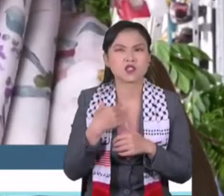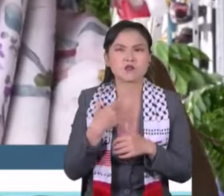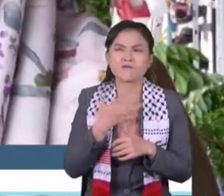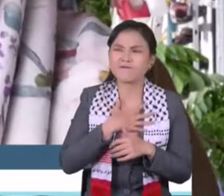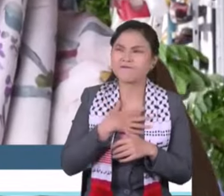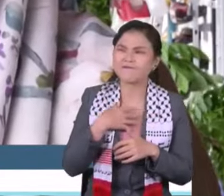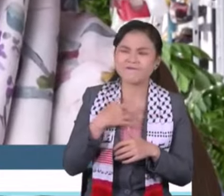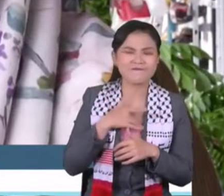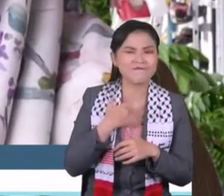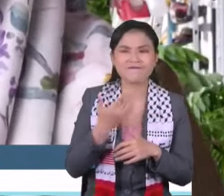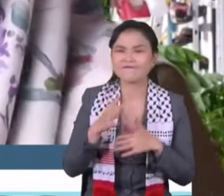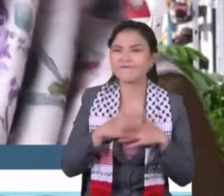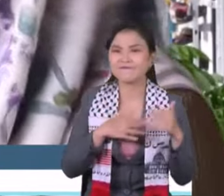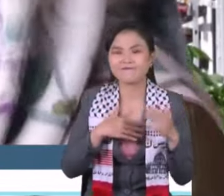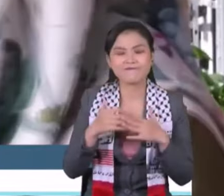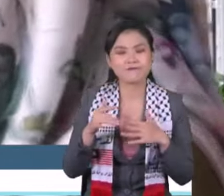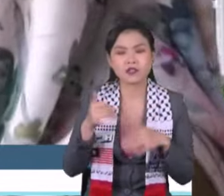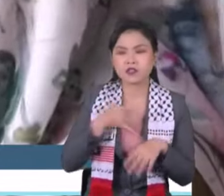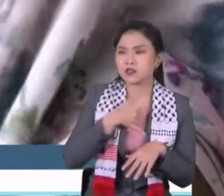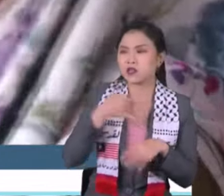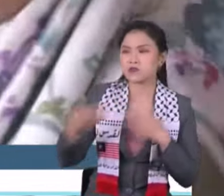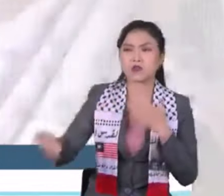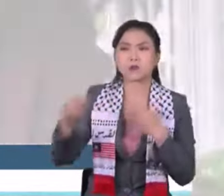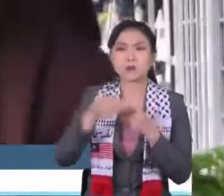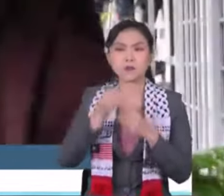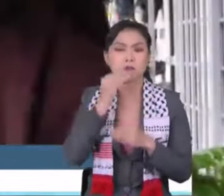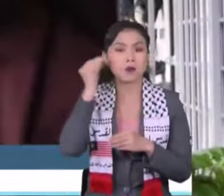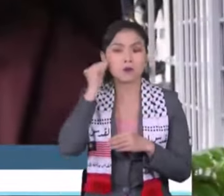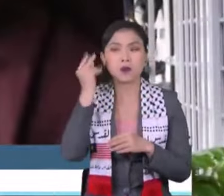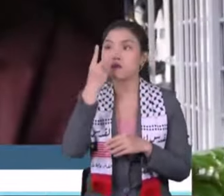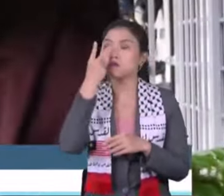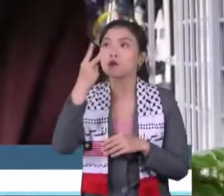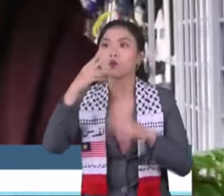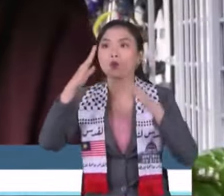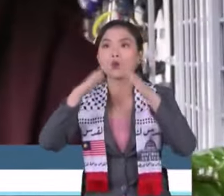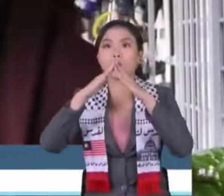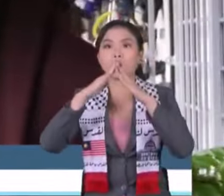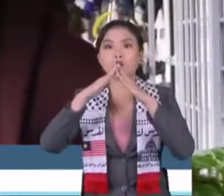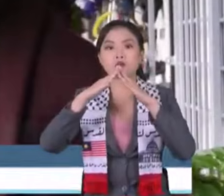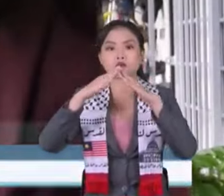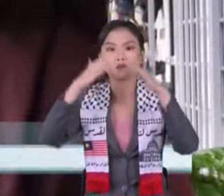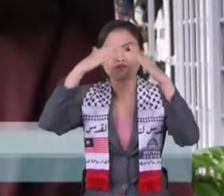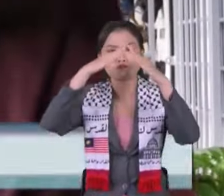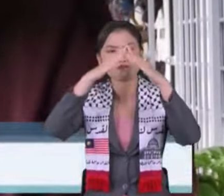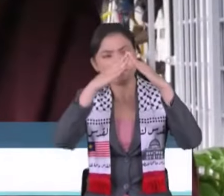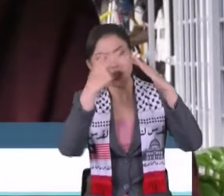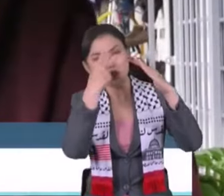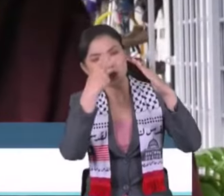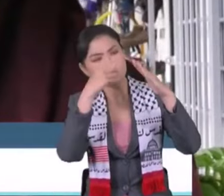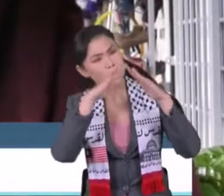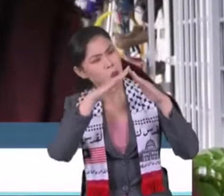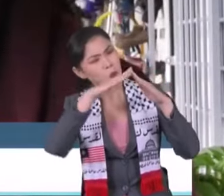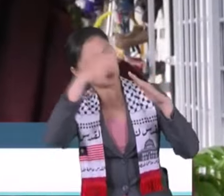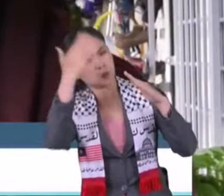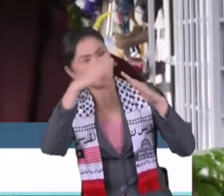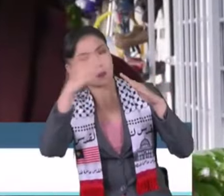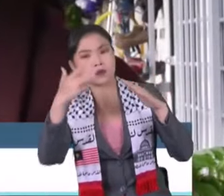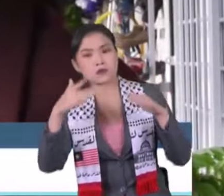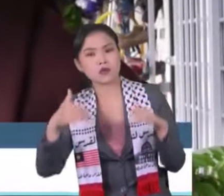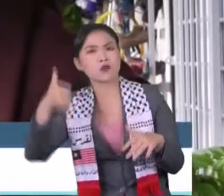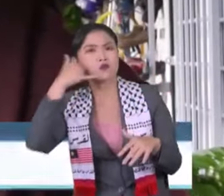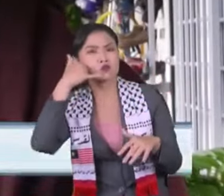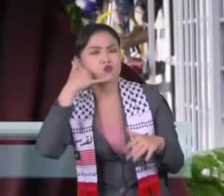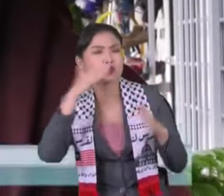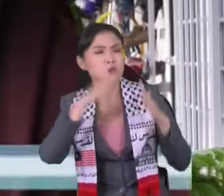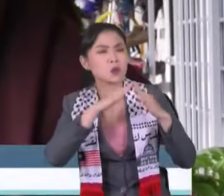sedar hati, saya balik, saya tengok rumah saya dah jadi macam ni. Tengok bumbung tu macam nak tanggal, jadi kat telefon rumah tu tengok tak ada